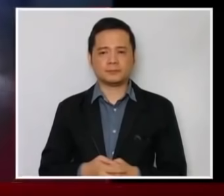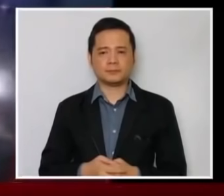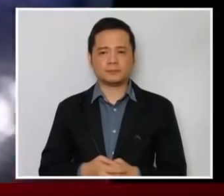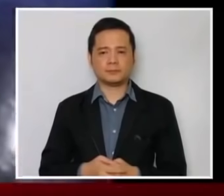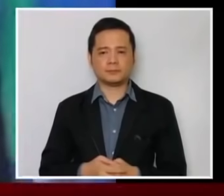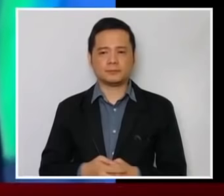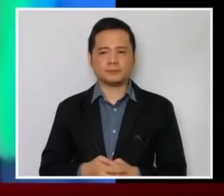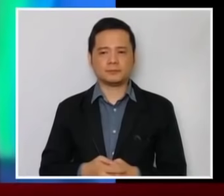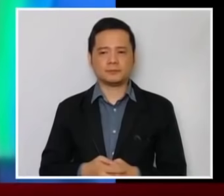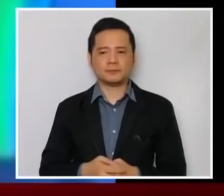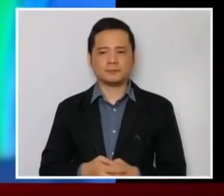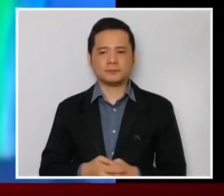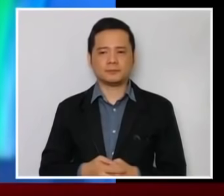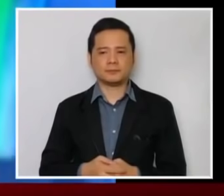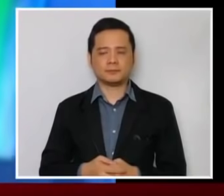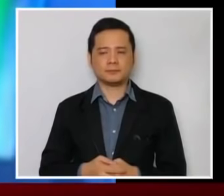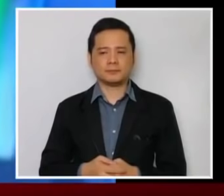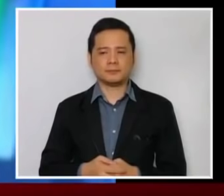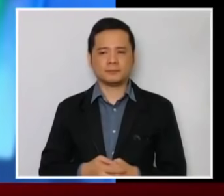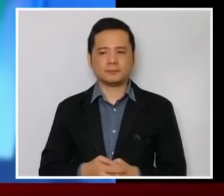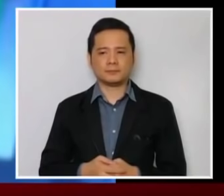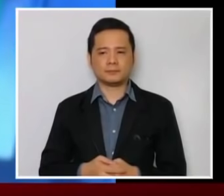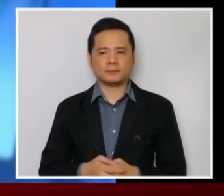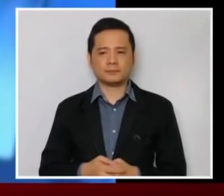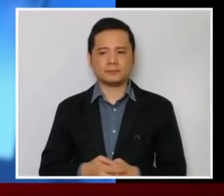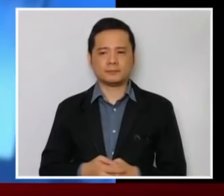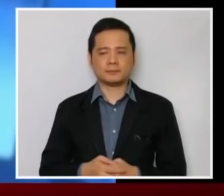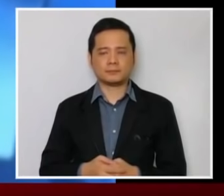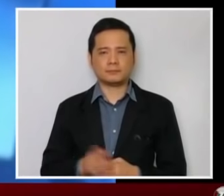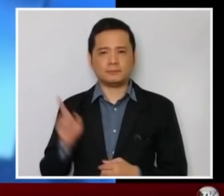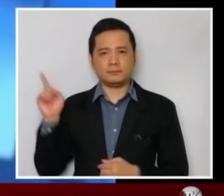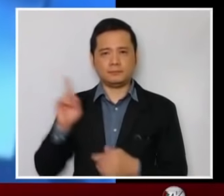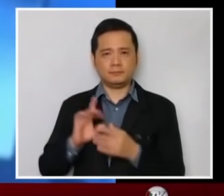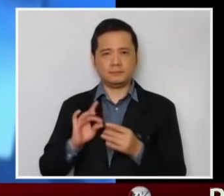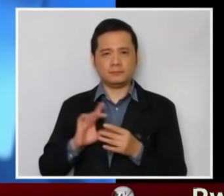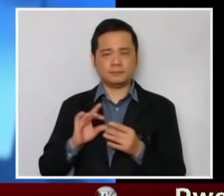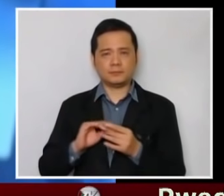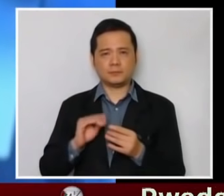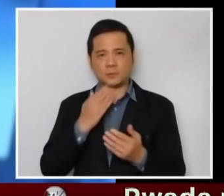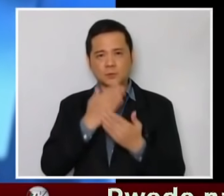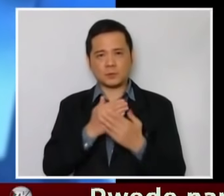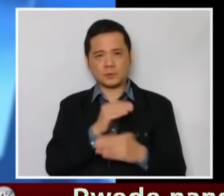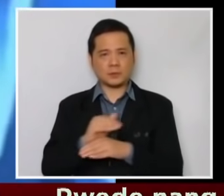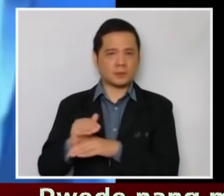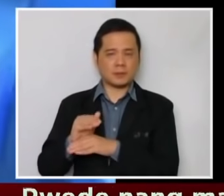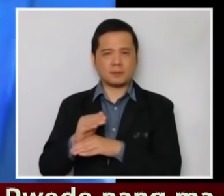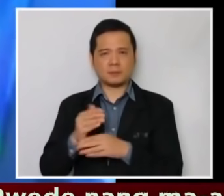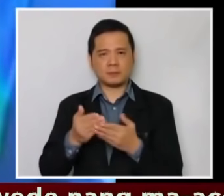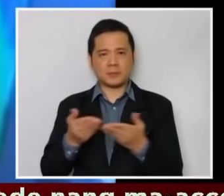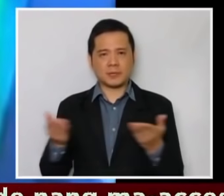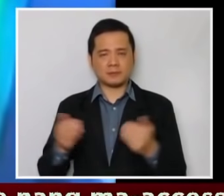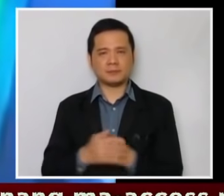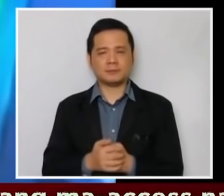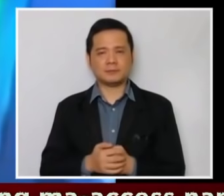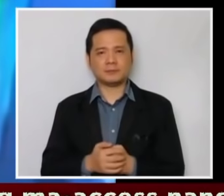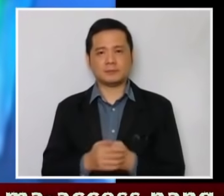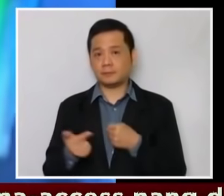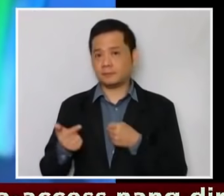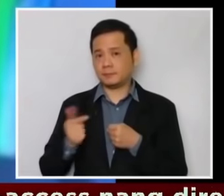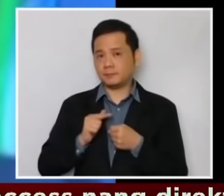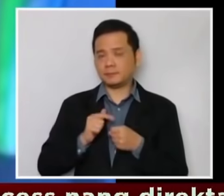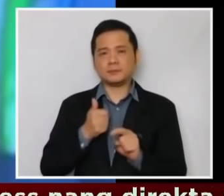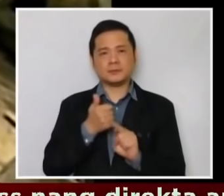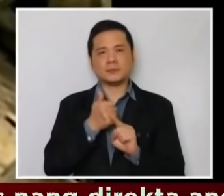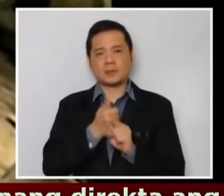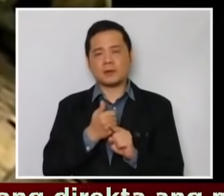ang TV Patrol! Magandang gabi, bayan! At napanood bilang anchor sa TV